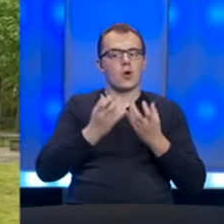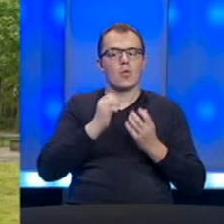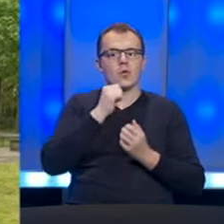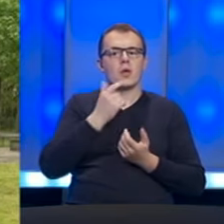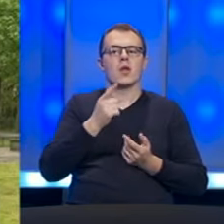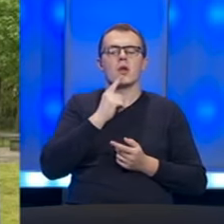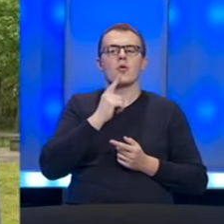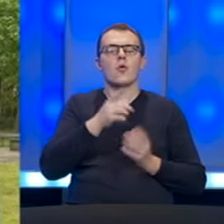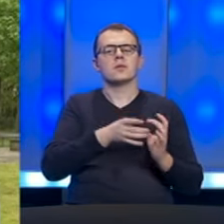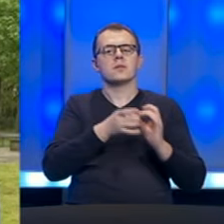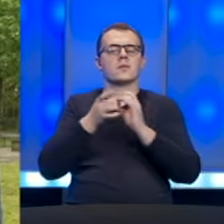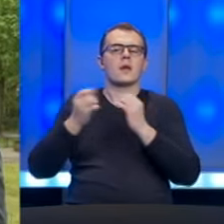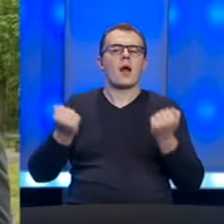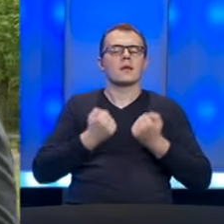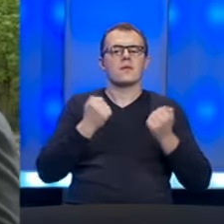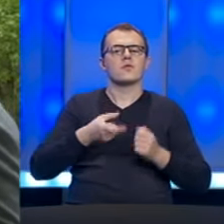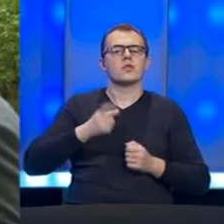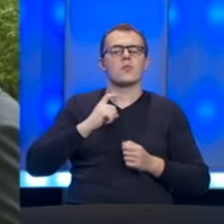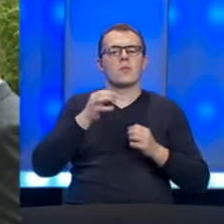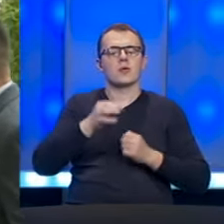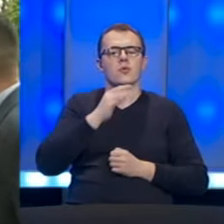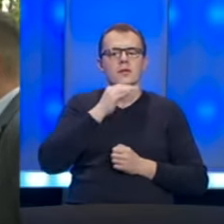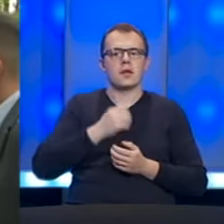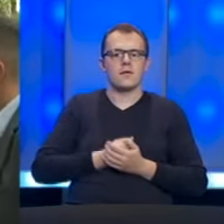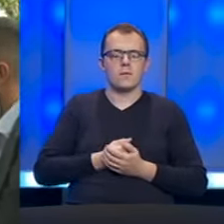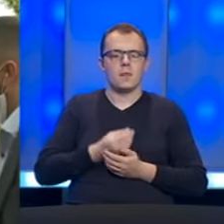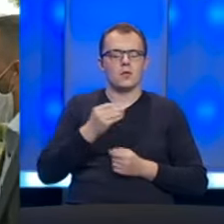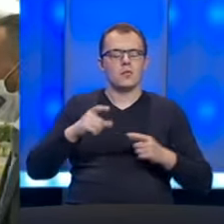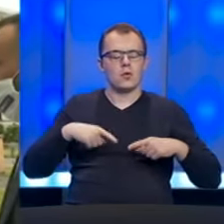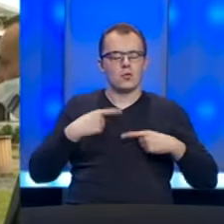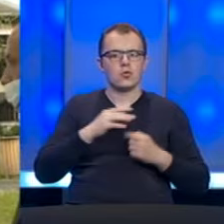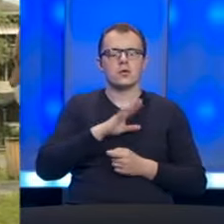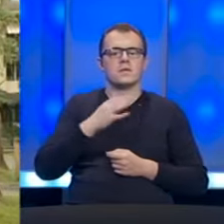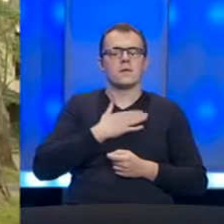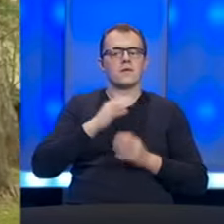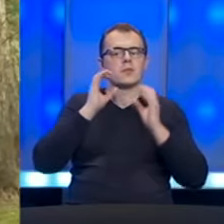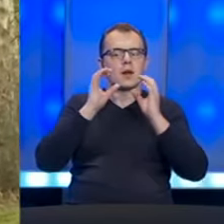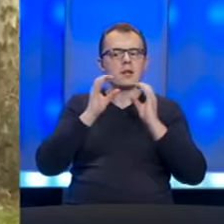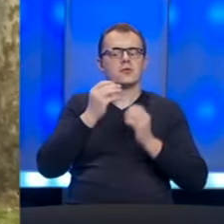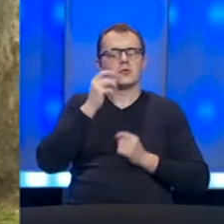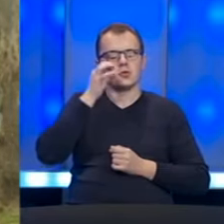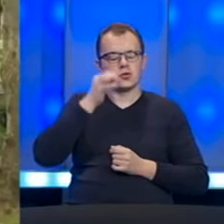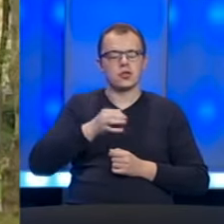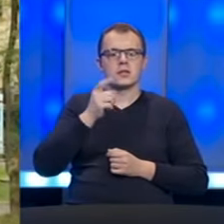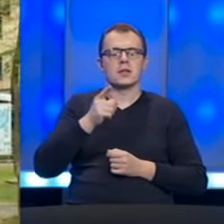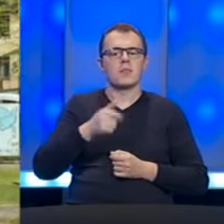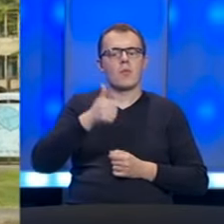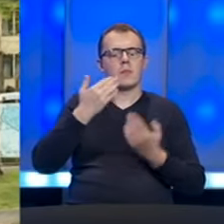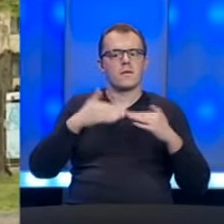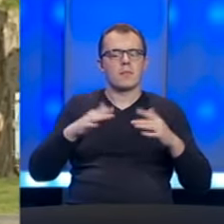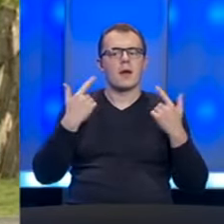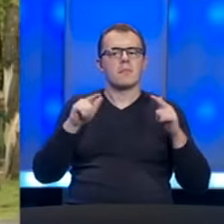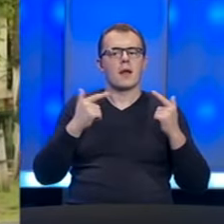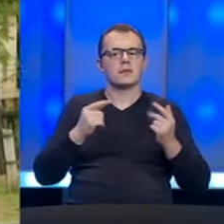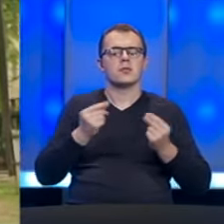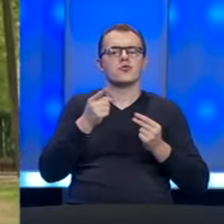koja aktivnost provodi MUP kantona Sarajevo? Dobro jutro, želim i svim vašim gledalcima čestitamo 1. maj, praznik rada.